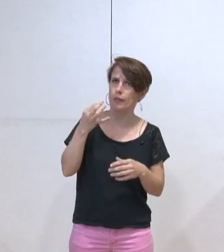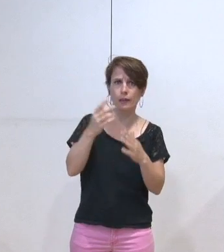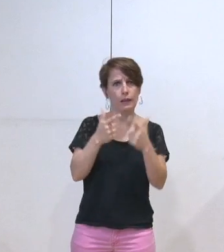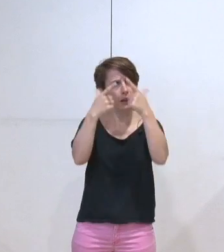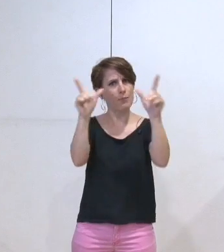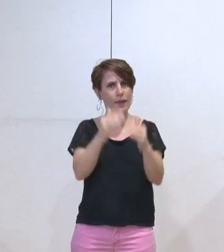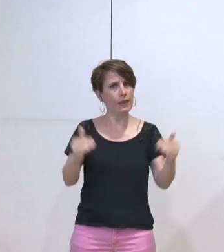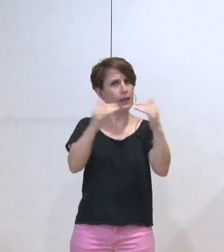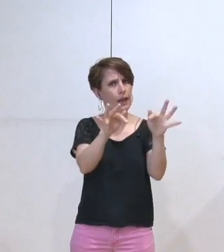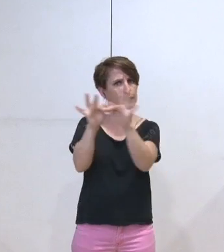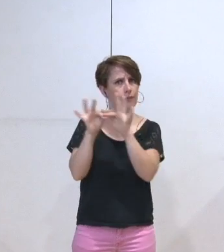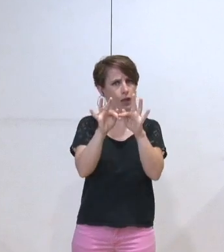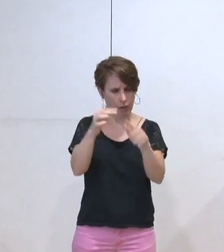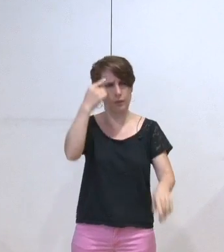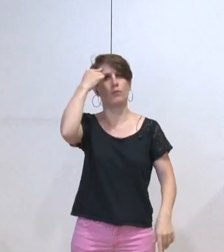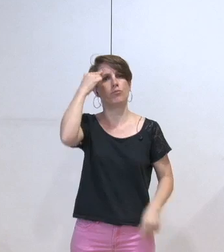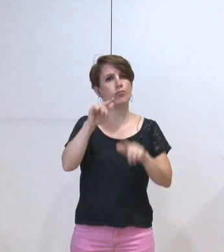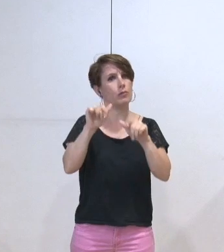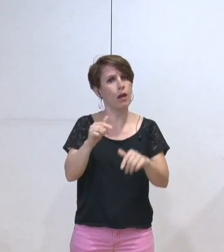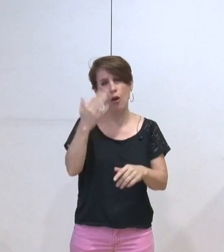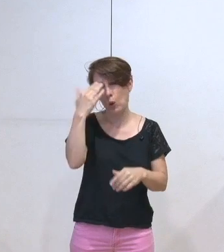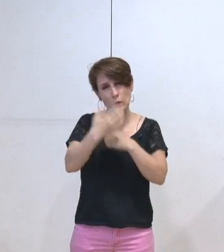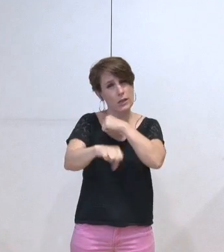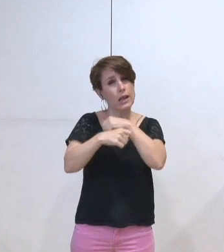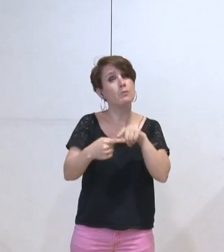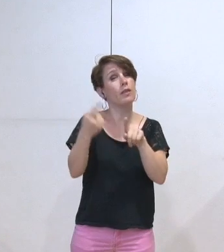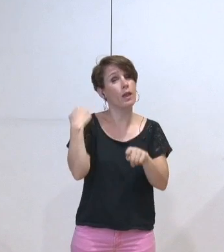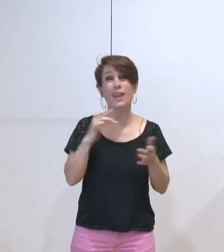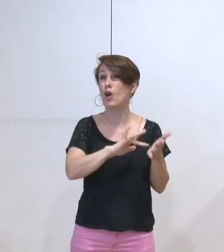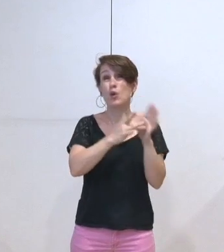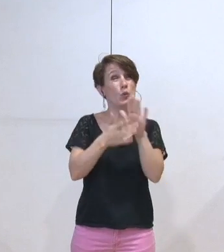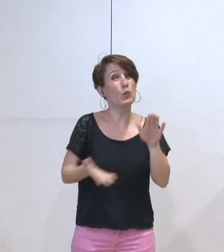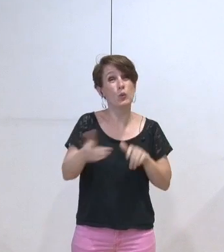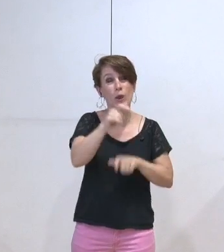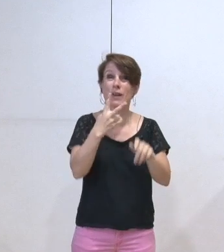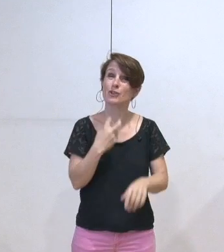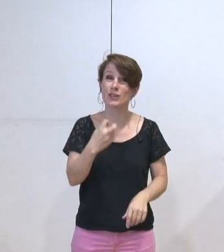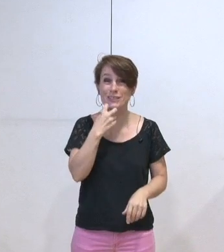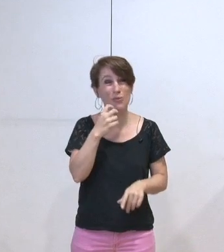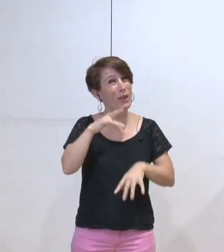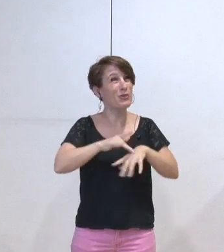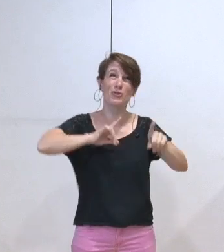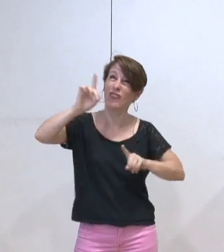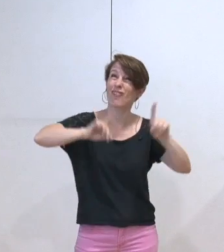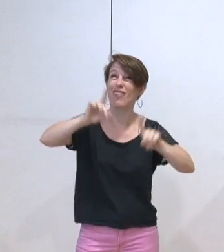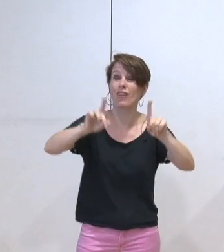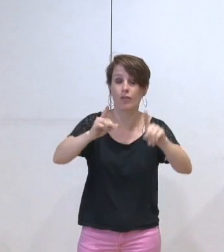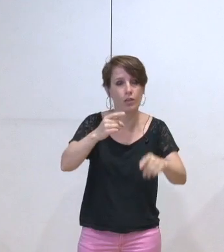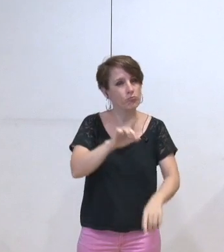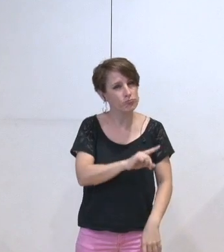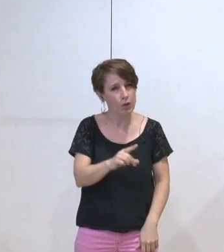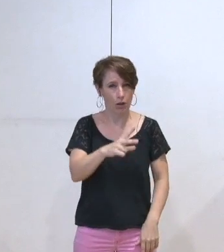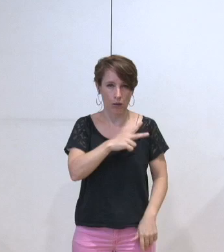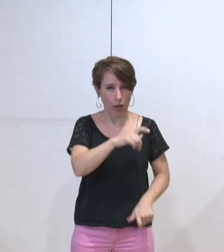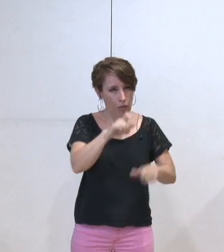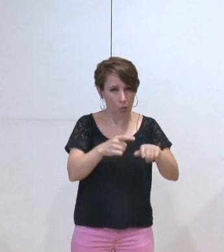tous nos concitoyens n'ont pas fait la fête la semaine passé la pollution la délinquence ne prennent pas de vacances tous les grenbis ne